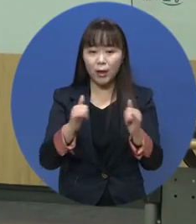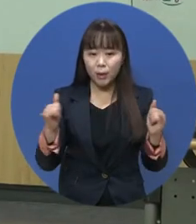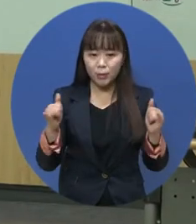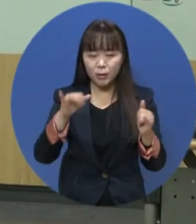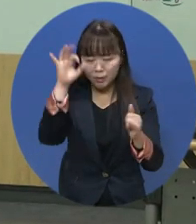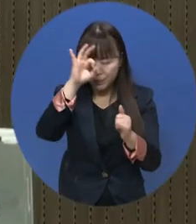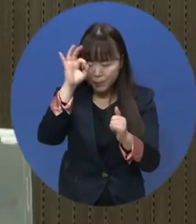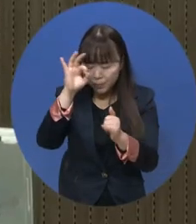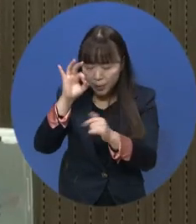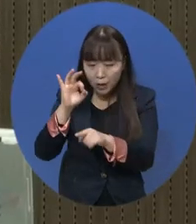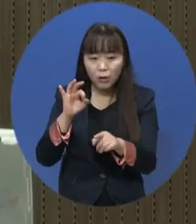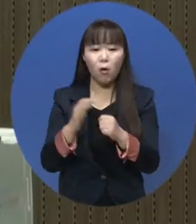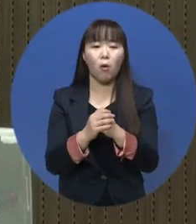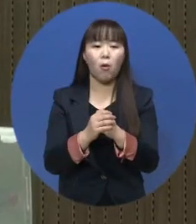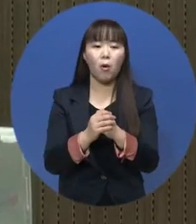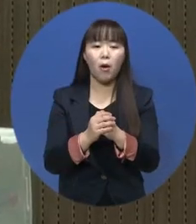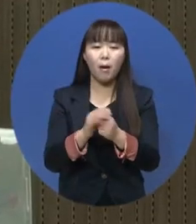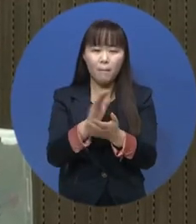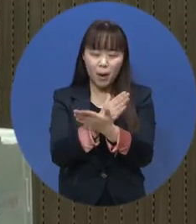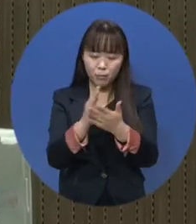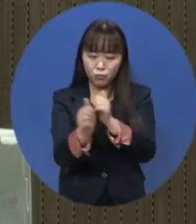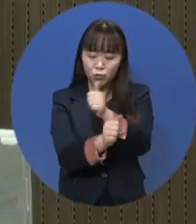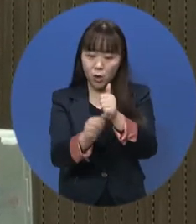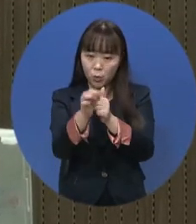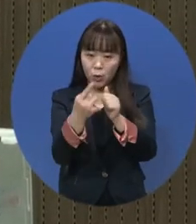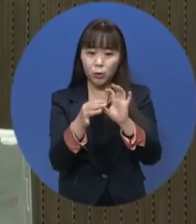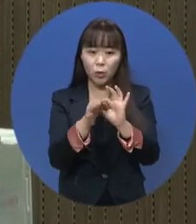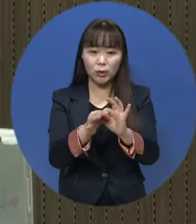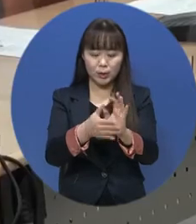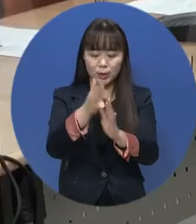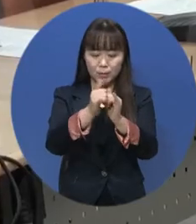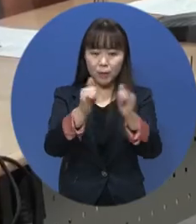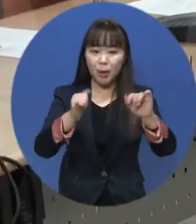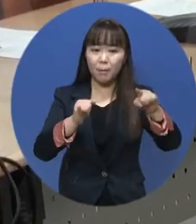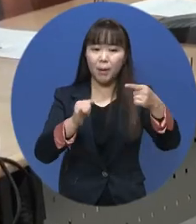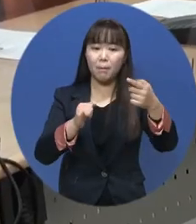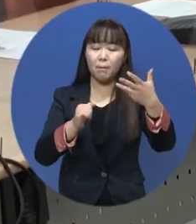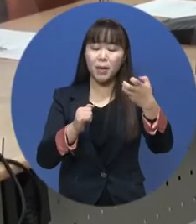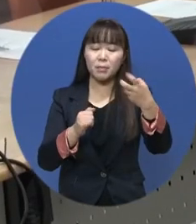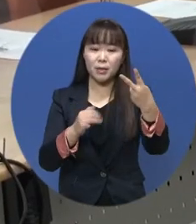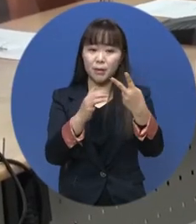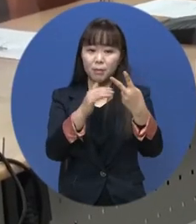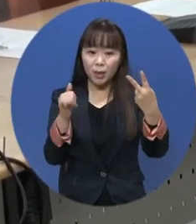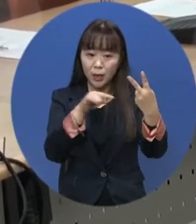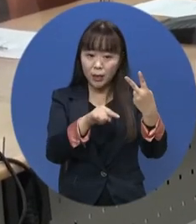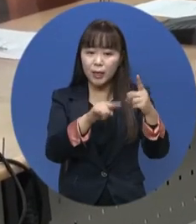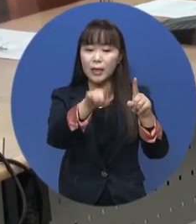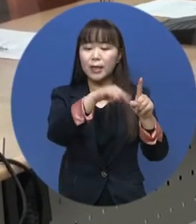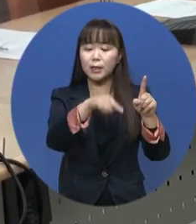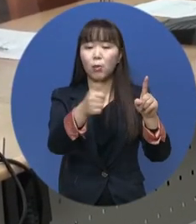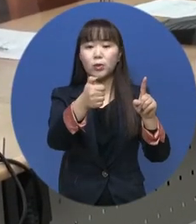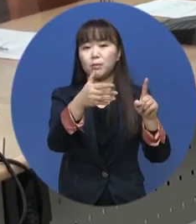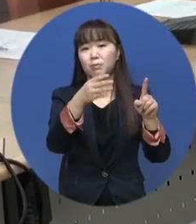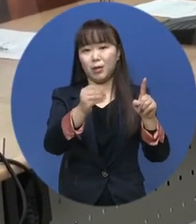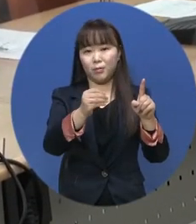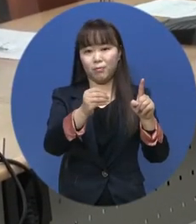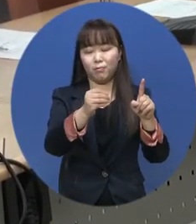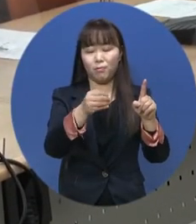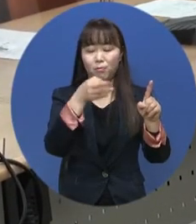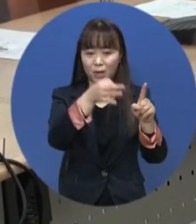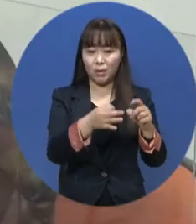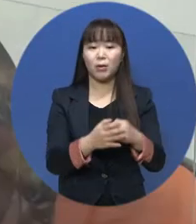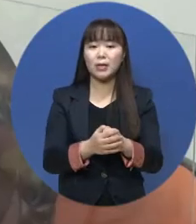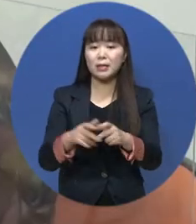시민들을 발굴하여 배분위원회를 통해 시민 182명에게는 1인당 50만